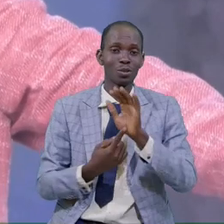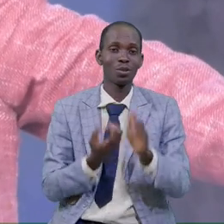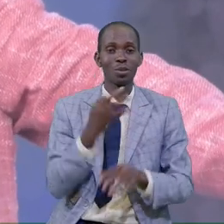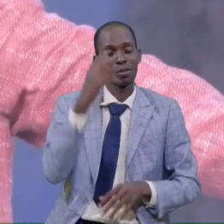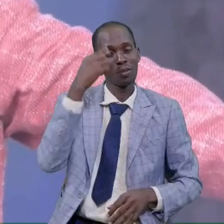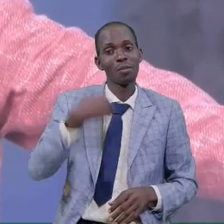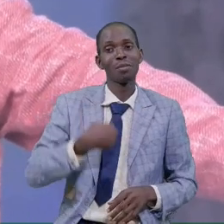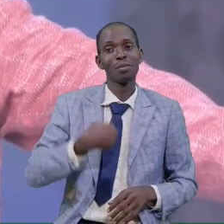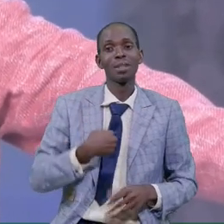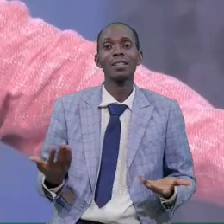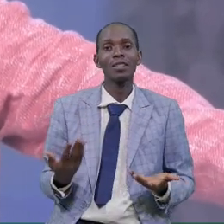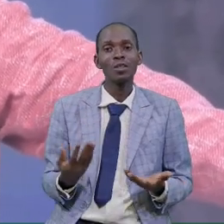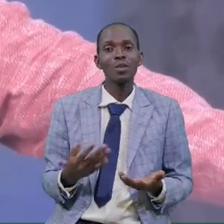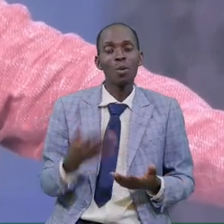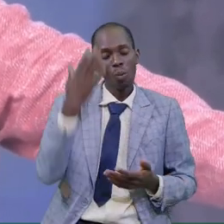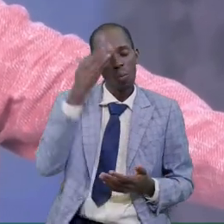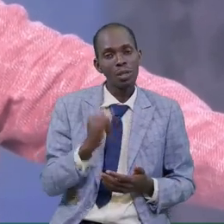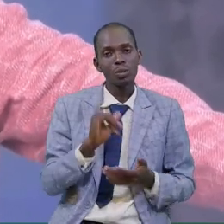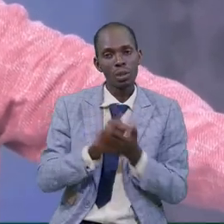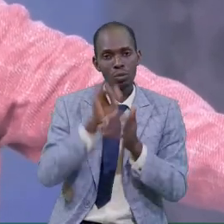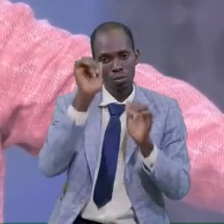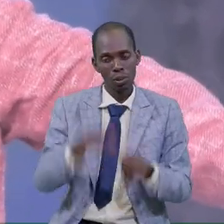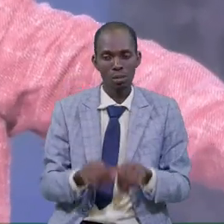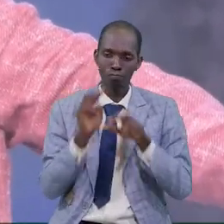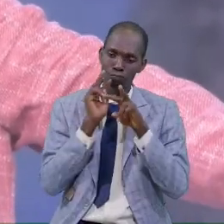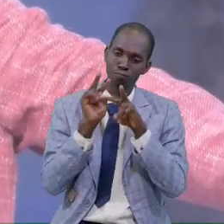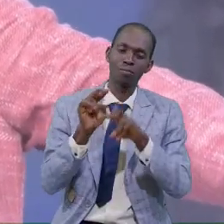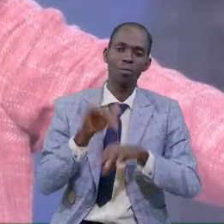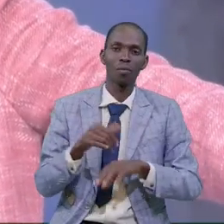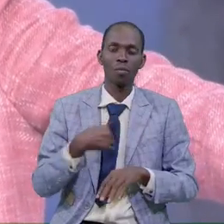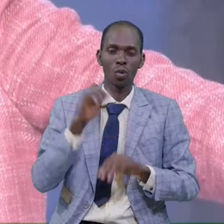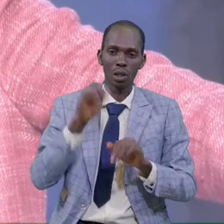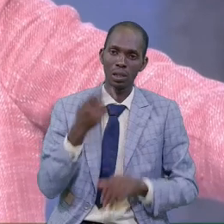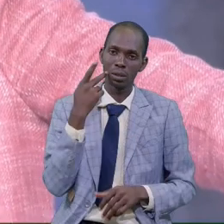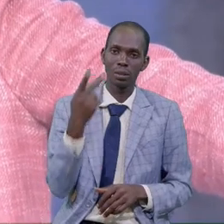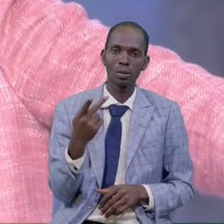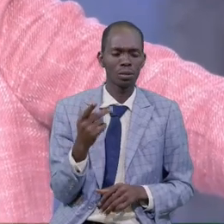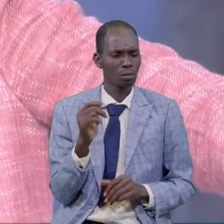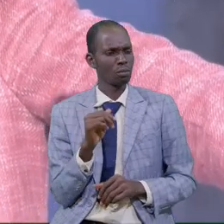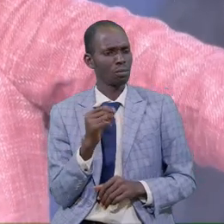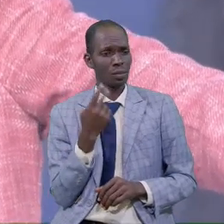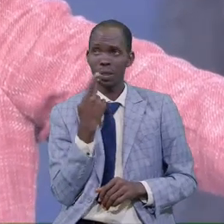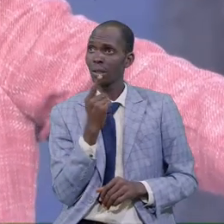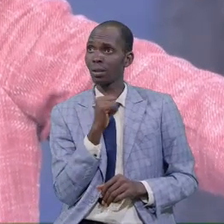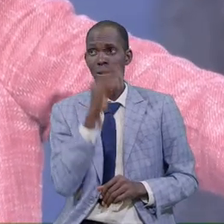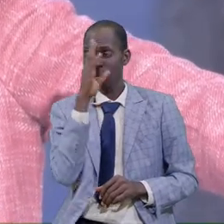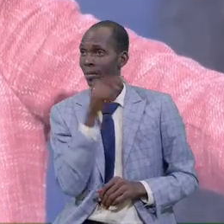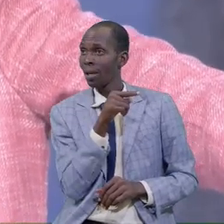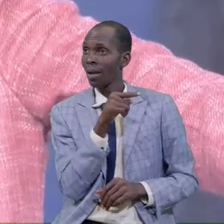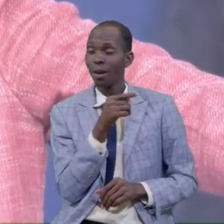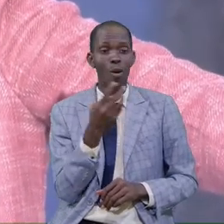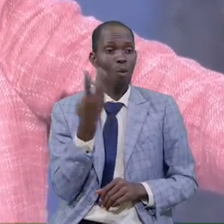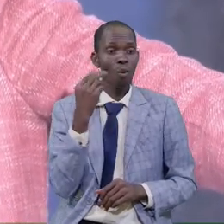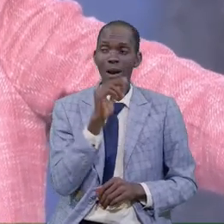fais? Pour que vous puissiez entendre le son. Pour que vous puissiez entendre. Ah, cet homme-là, il était un garçon